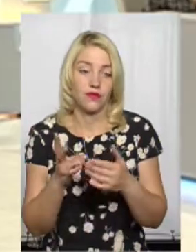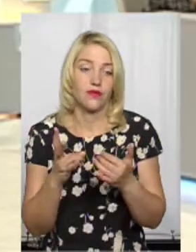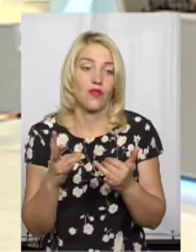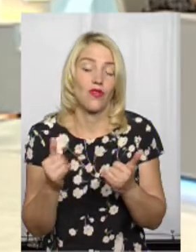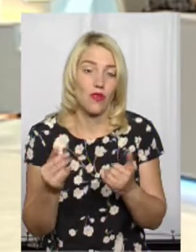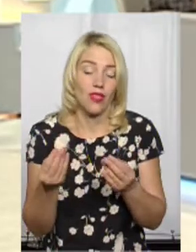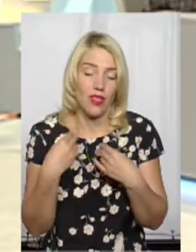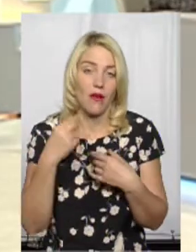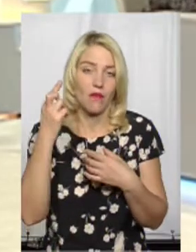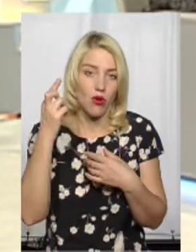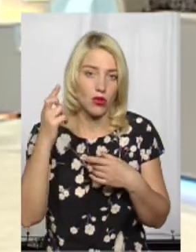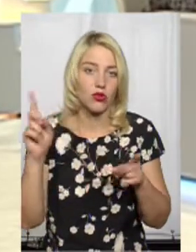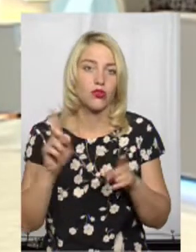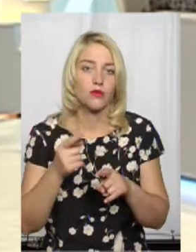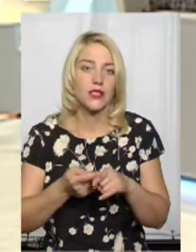дав би Бог, щоб